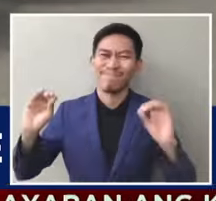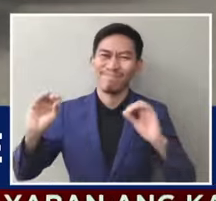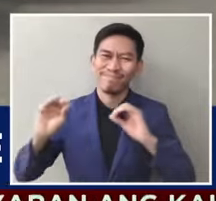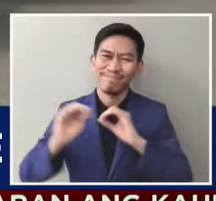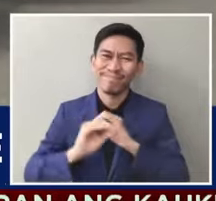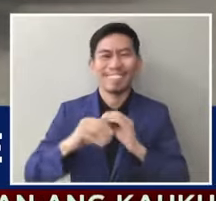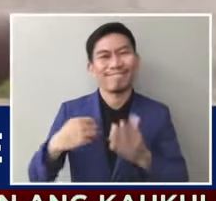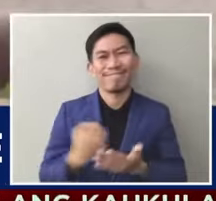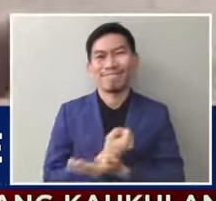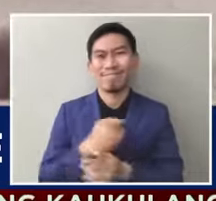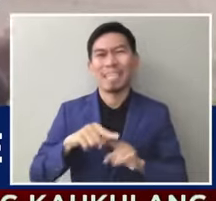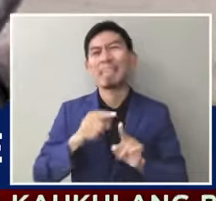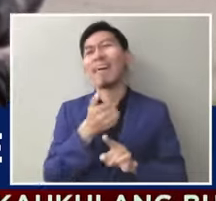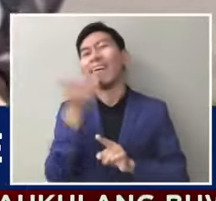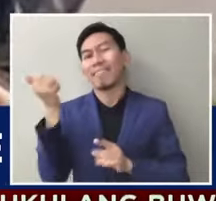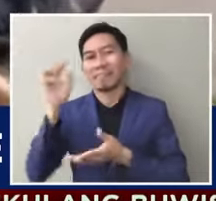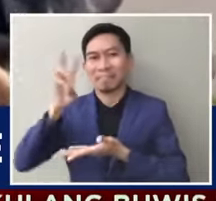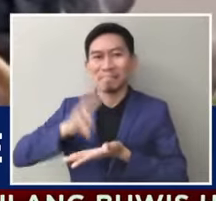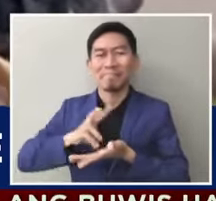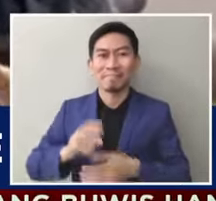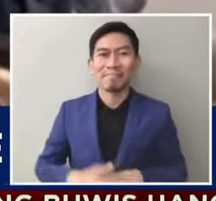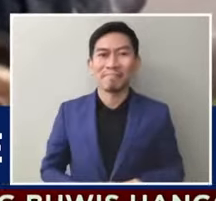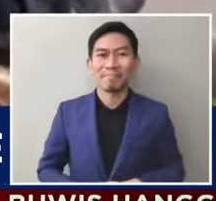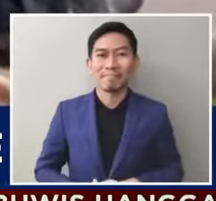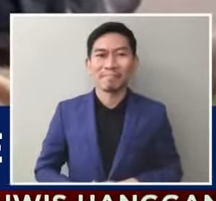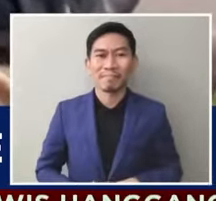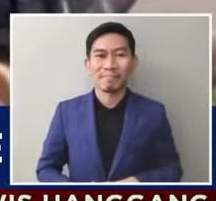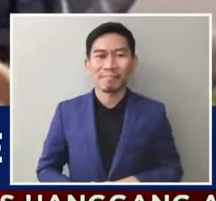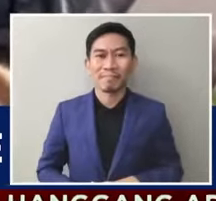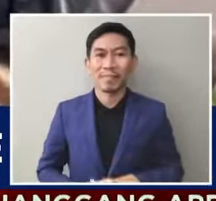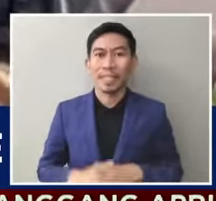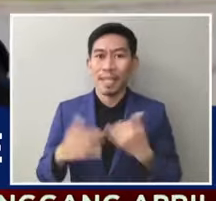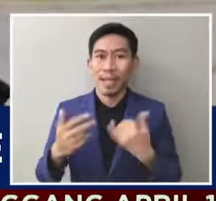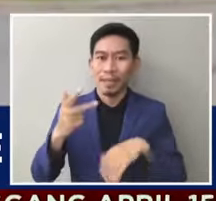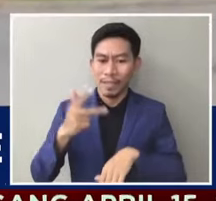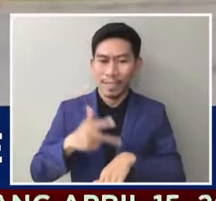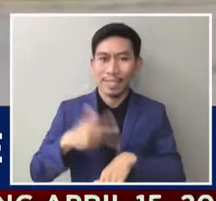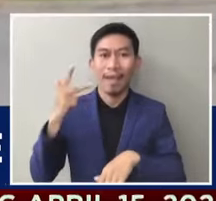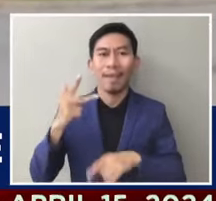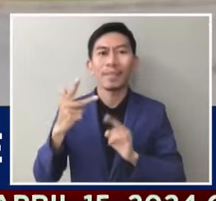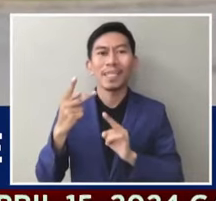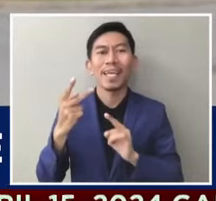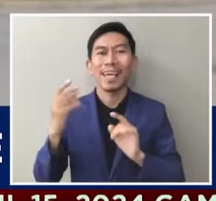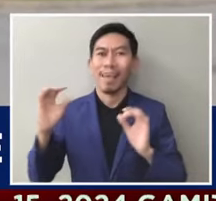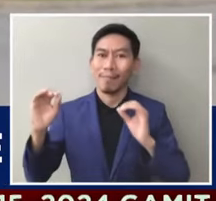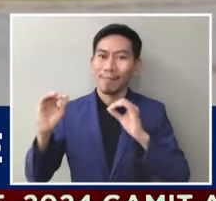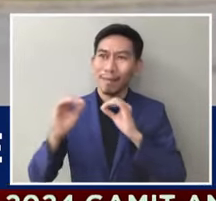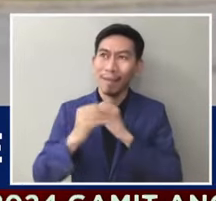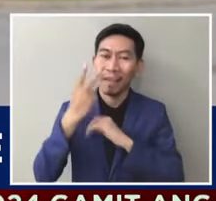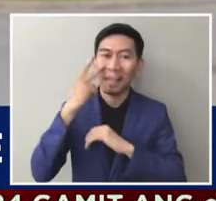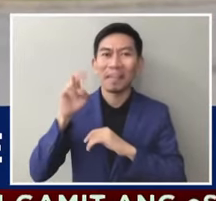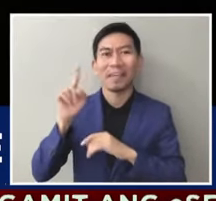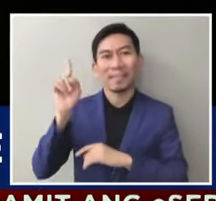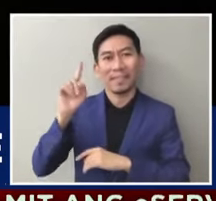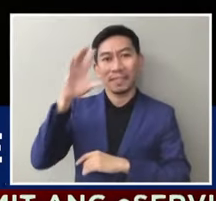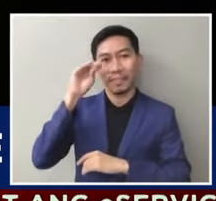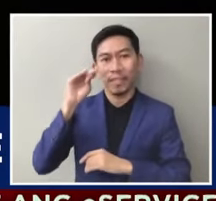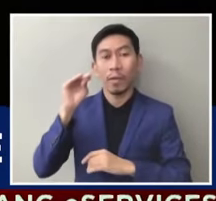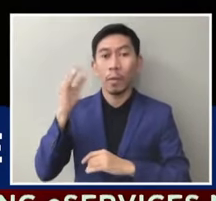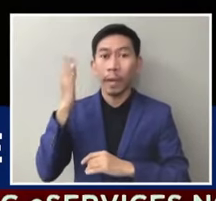sa upstate. Pangatlong solar eclipse na ito ni Tony Torregaza matapos matunghayan